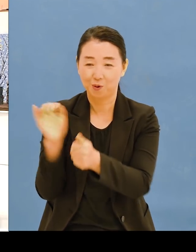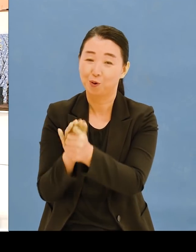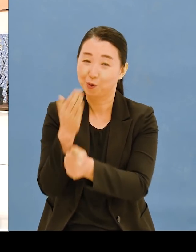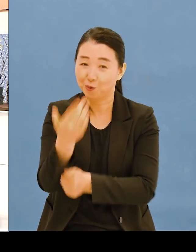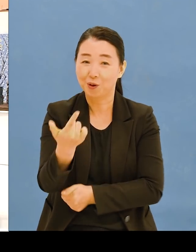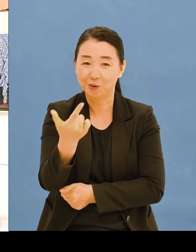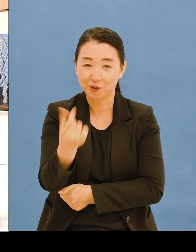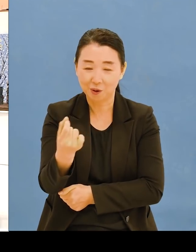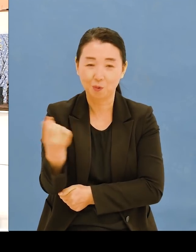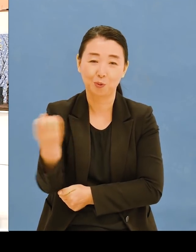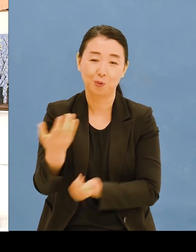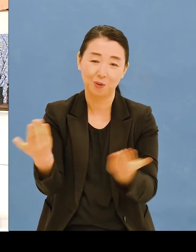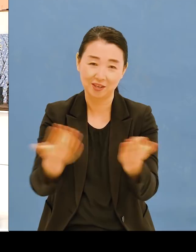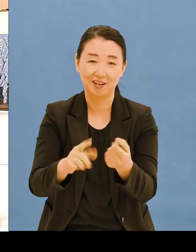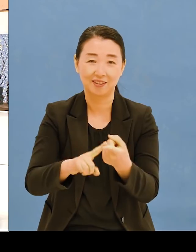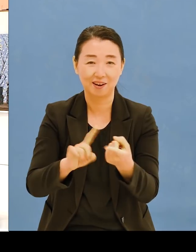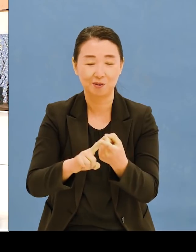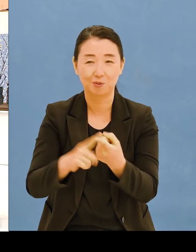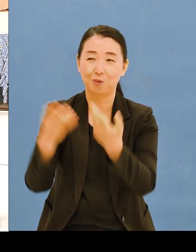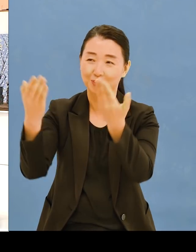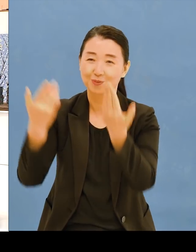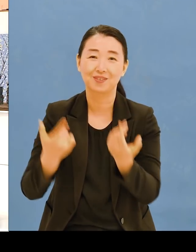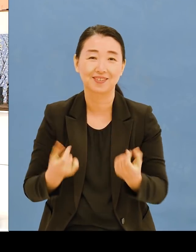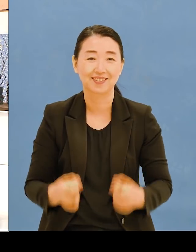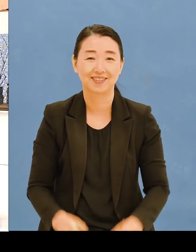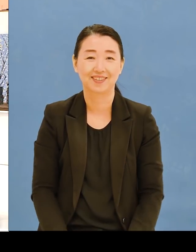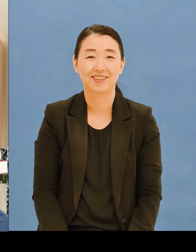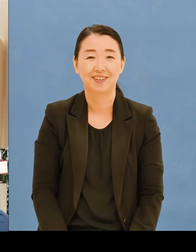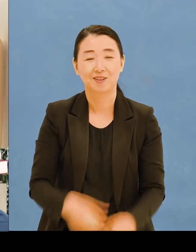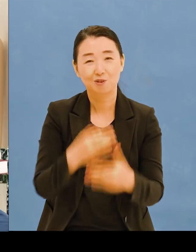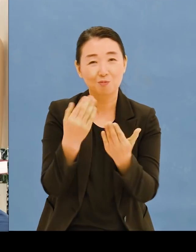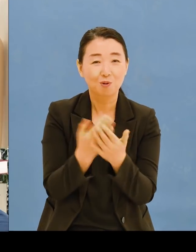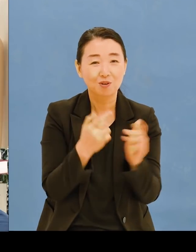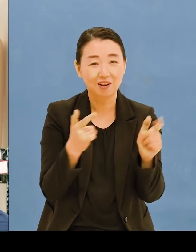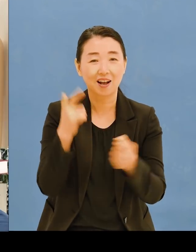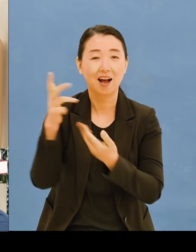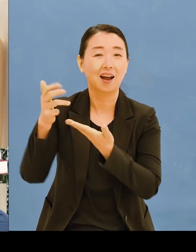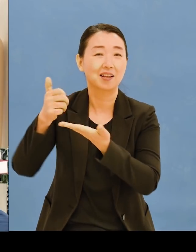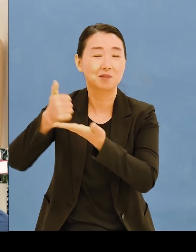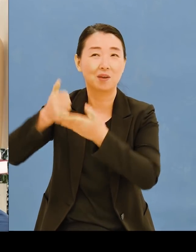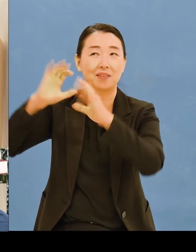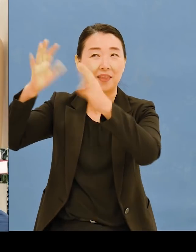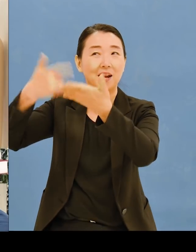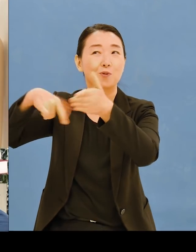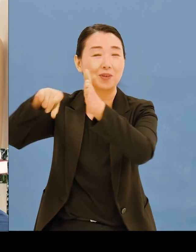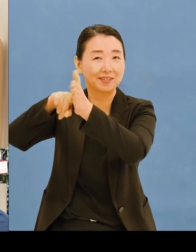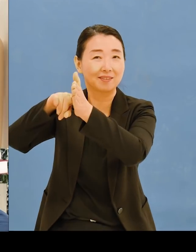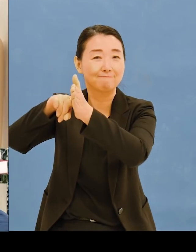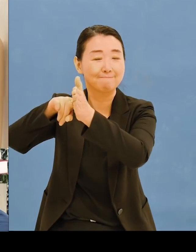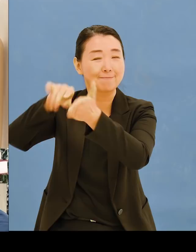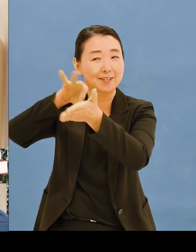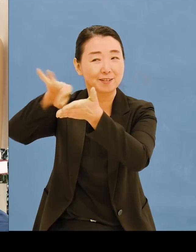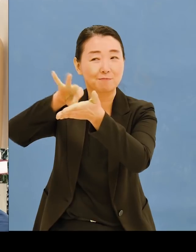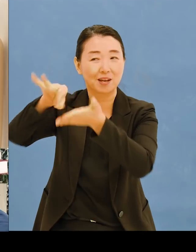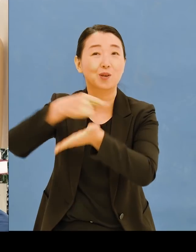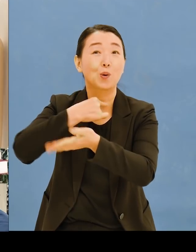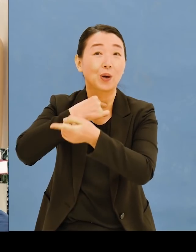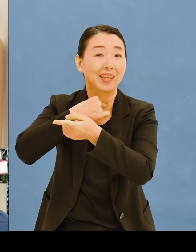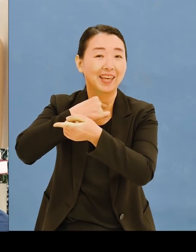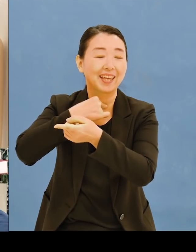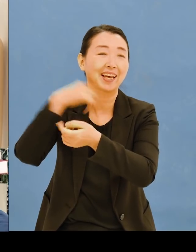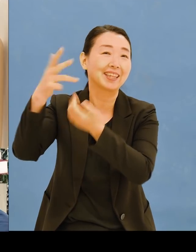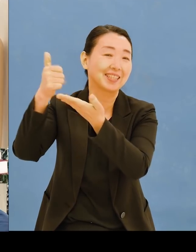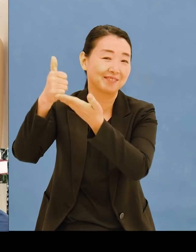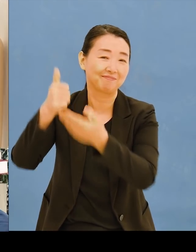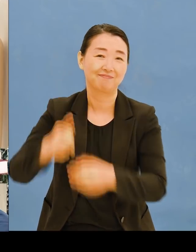그렇죠. 그래서 이제 직업도 이제 주시는 것 같아요. 그 맞습니다. 모든 것이 다 하나님의 나라를 위해서 네. 쓰임 받기를